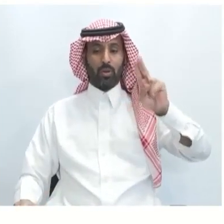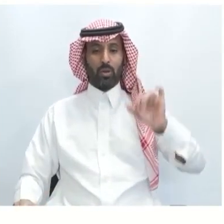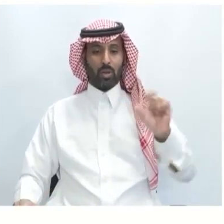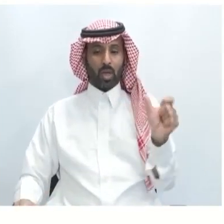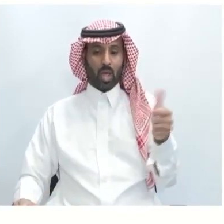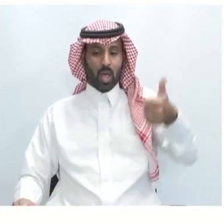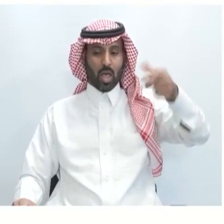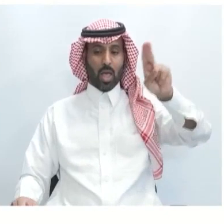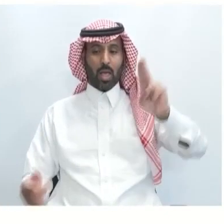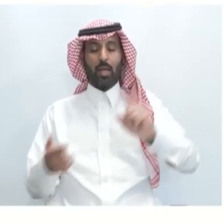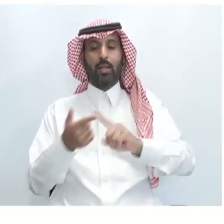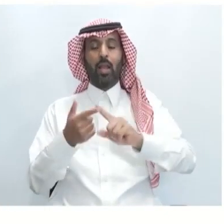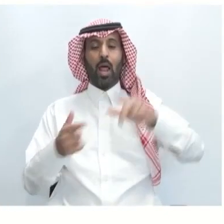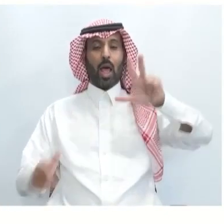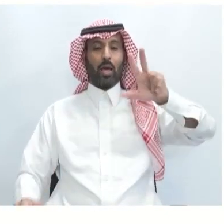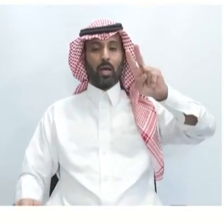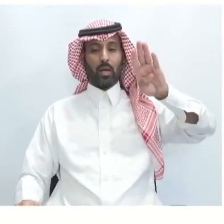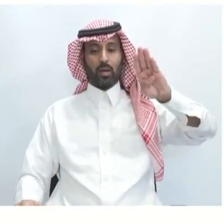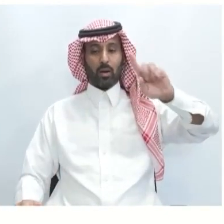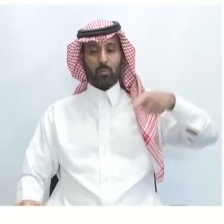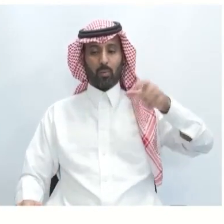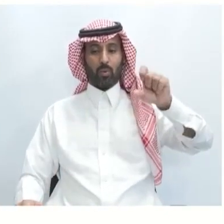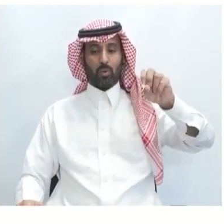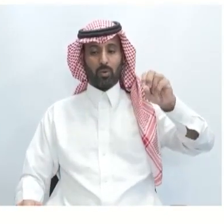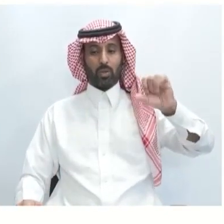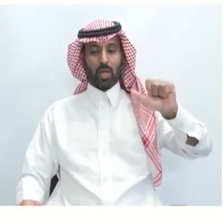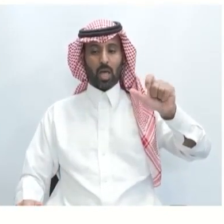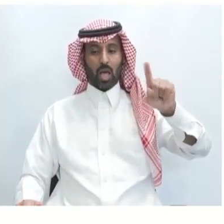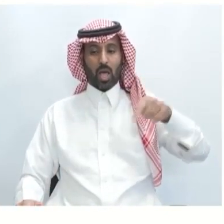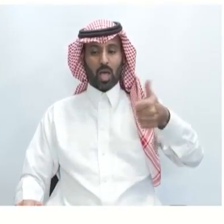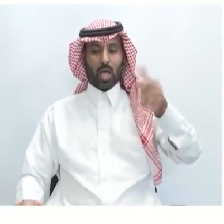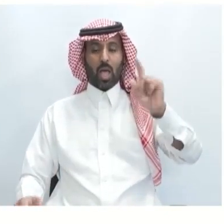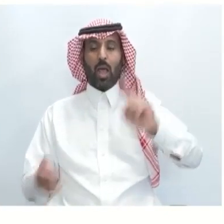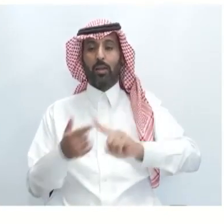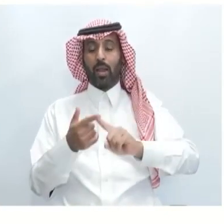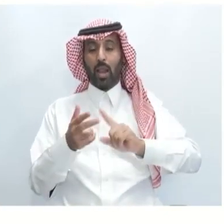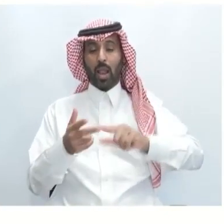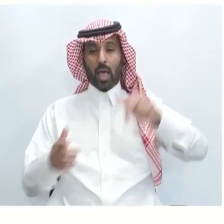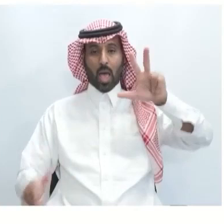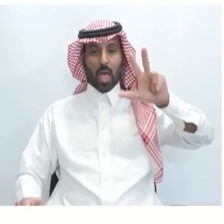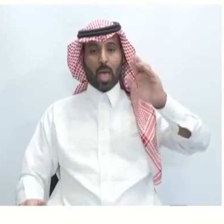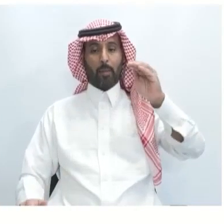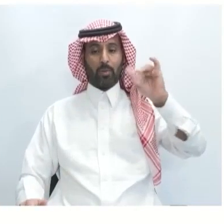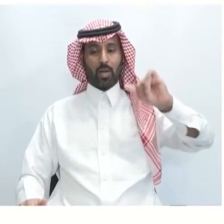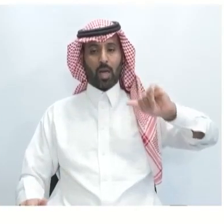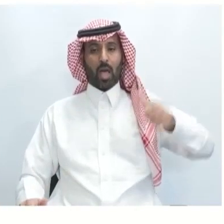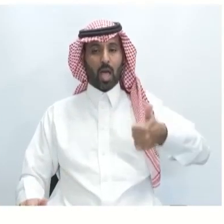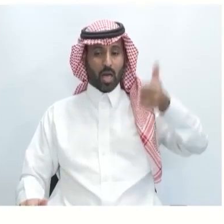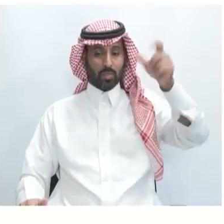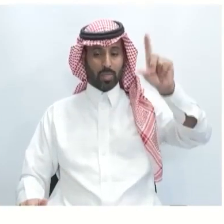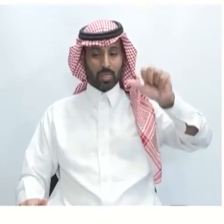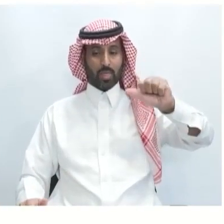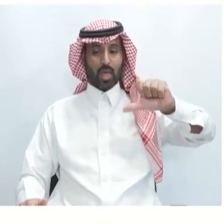الكربوهيدرات الليبيدات والاحماض النوويه سنبدا في اول درس فيها وهي البروتينات فكرتها